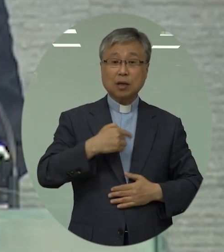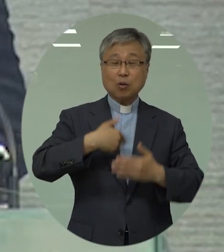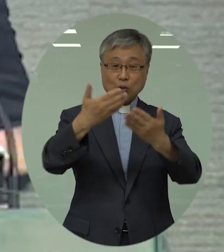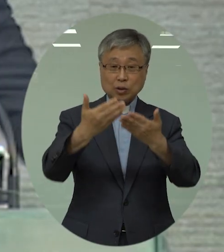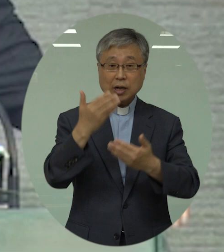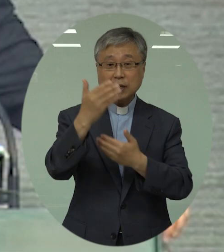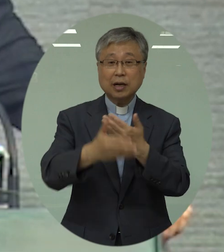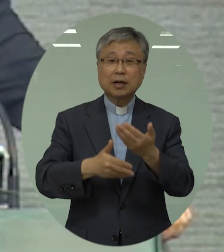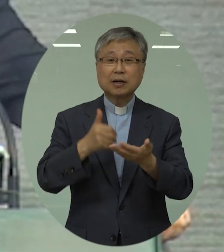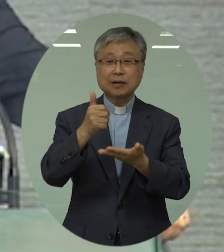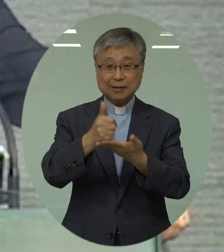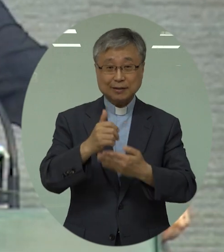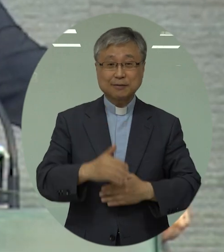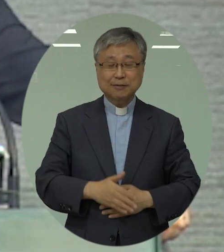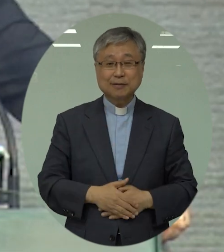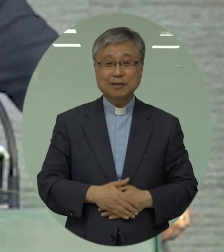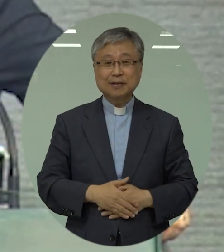뭐냐면